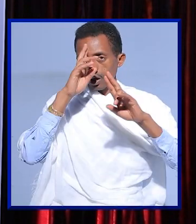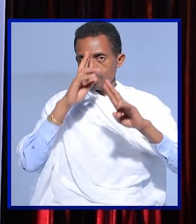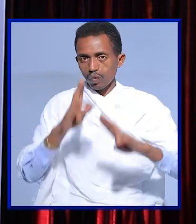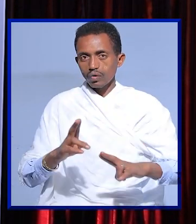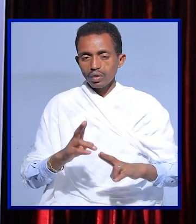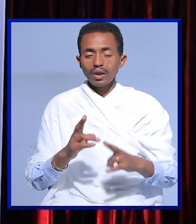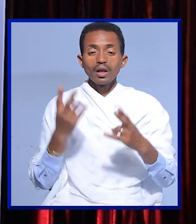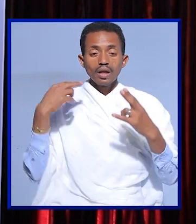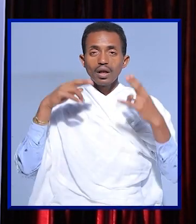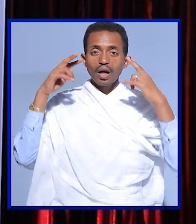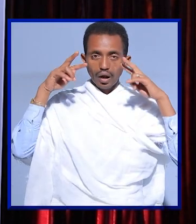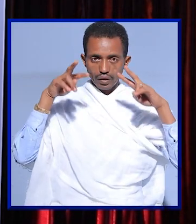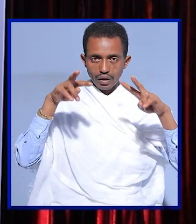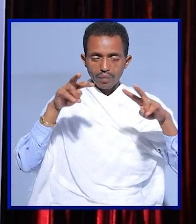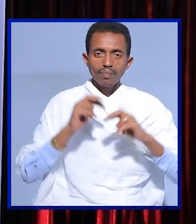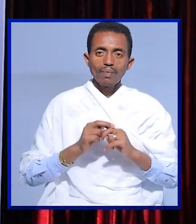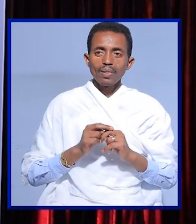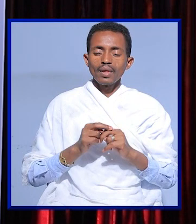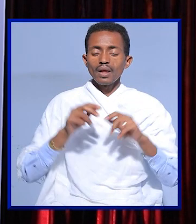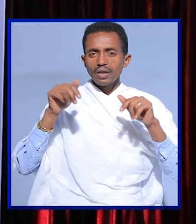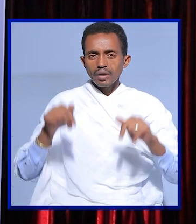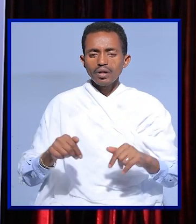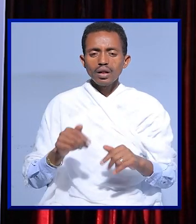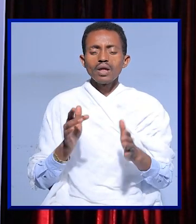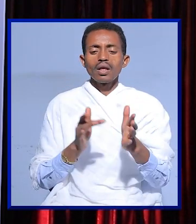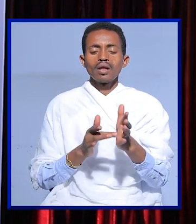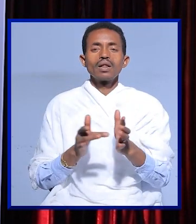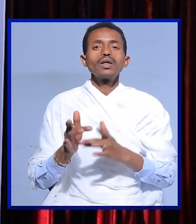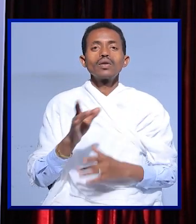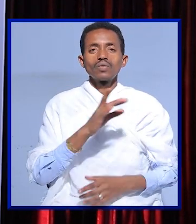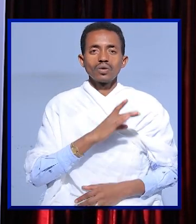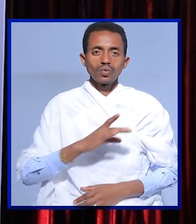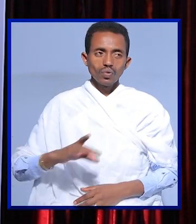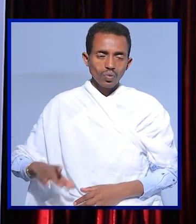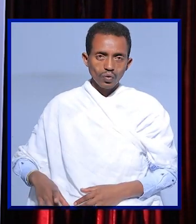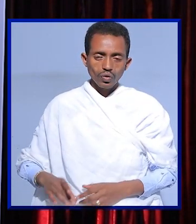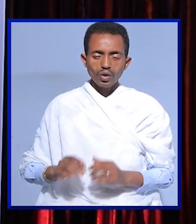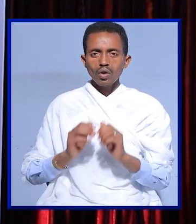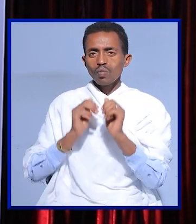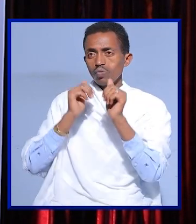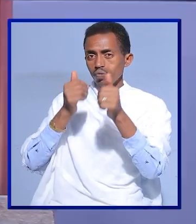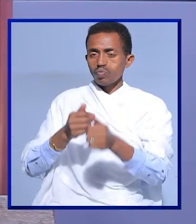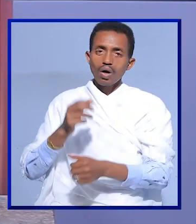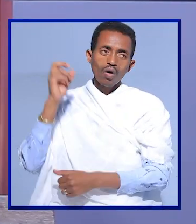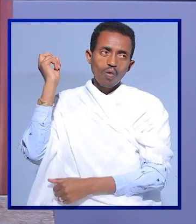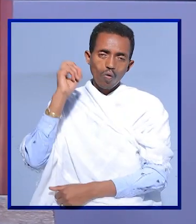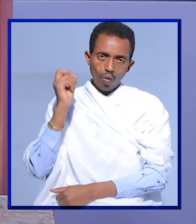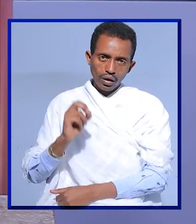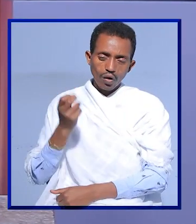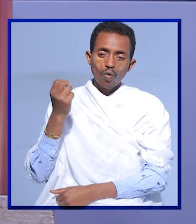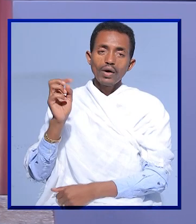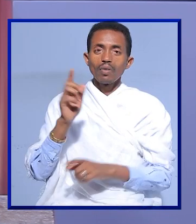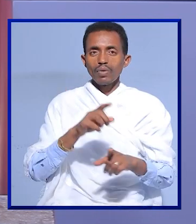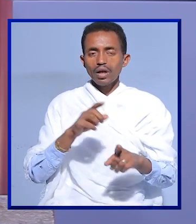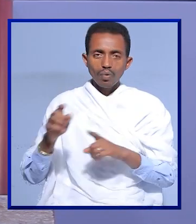እንዳከበሩት ካየን ዛሬ ለኢየሱስ ክርስቶስ የእጅ መንሻ ወርቅ ወይም